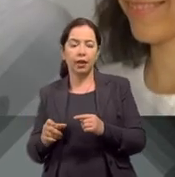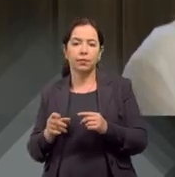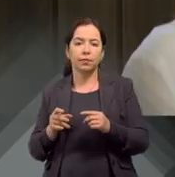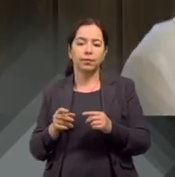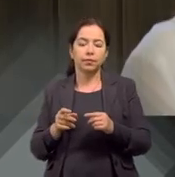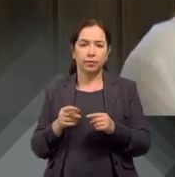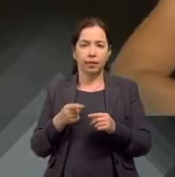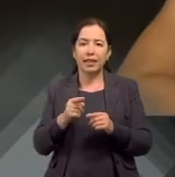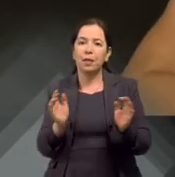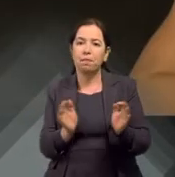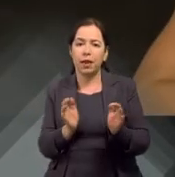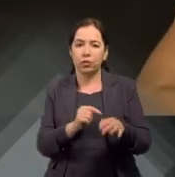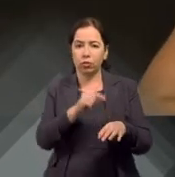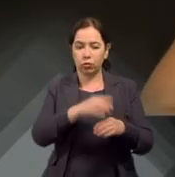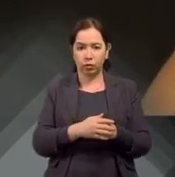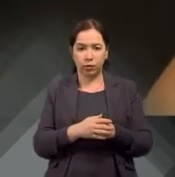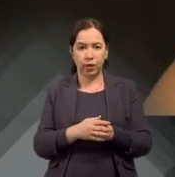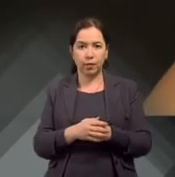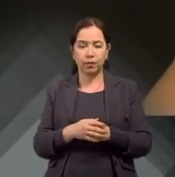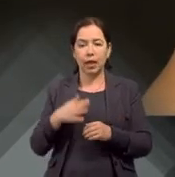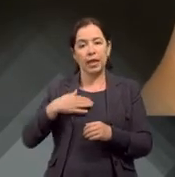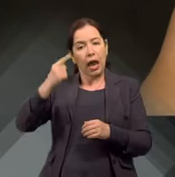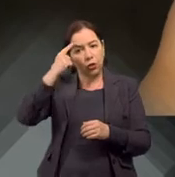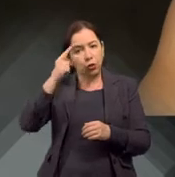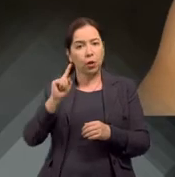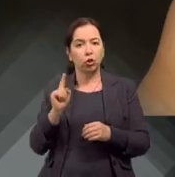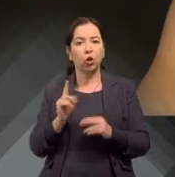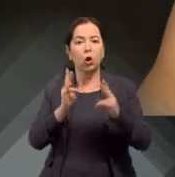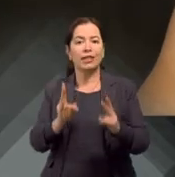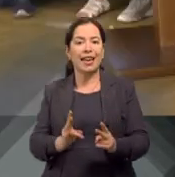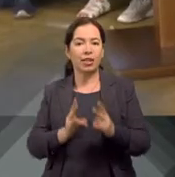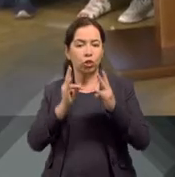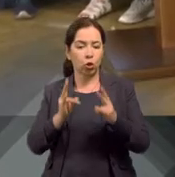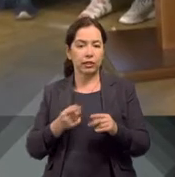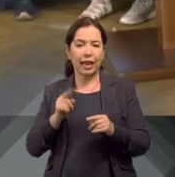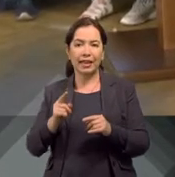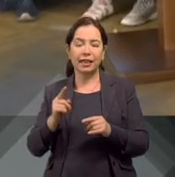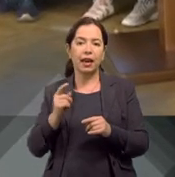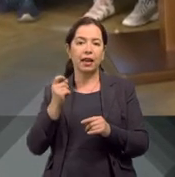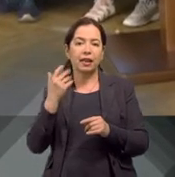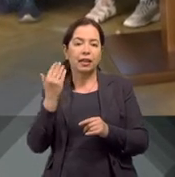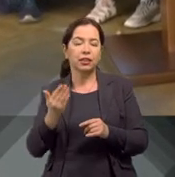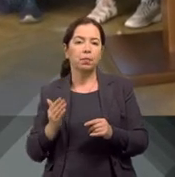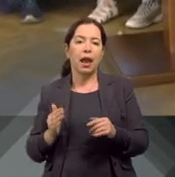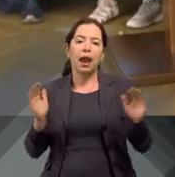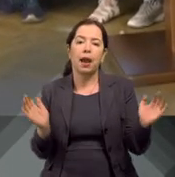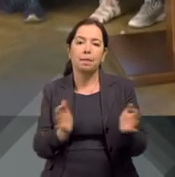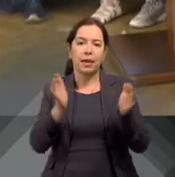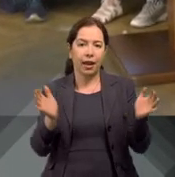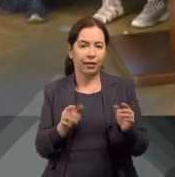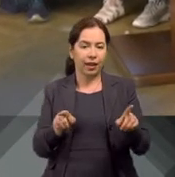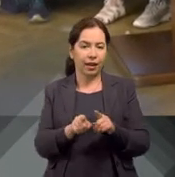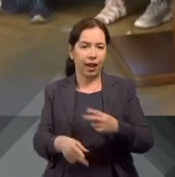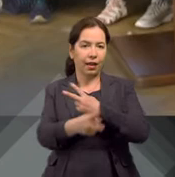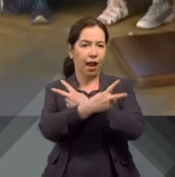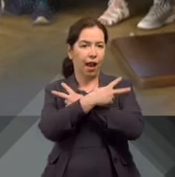Марта, по кругу. Мне кажется, что нежность – это когда вот тебя вот как будто бы оберегают, как ангел